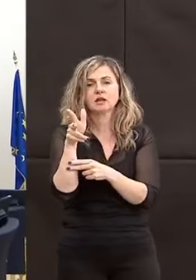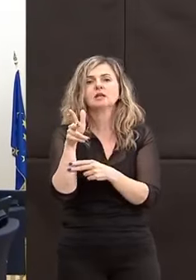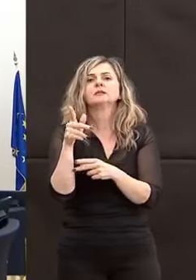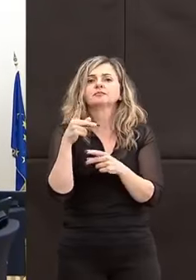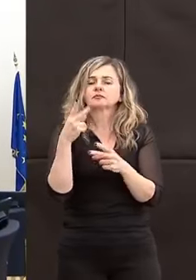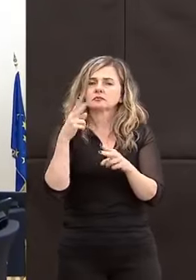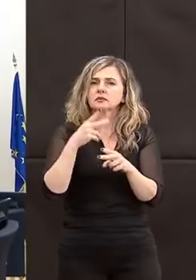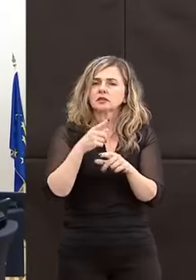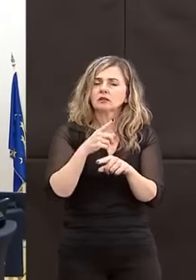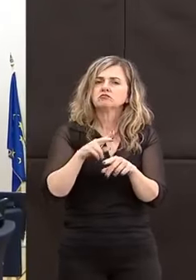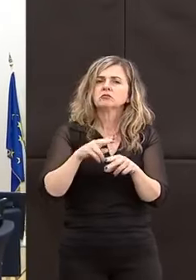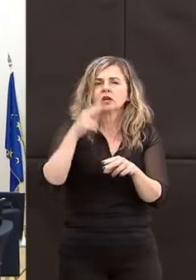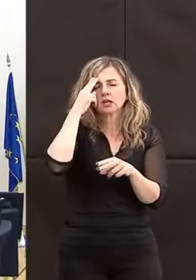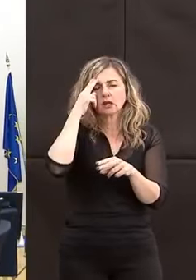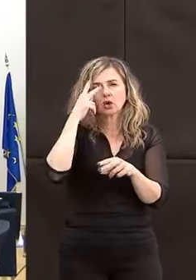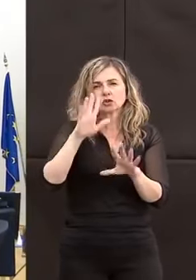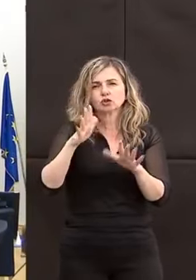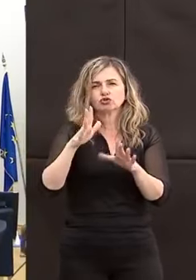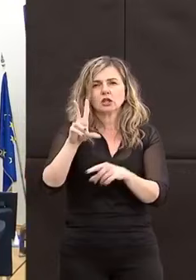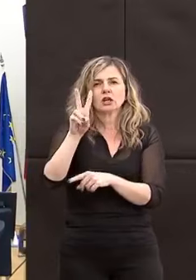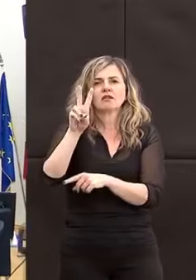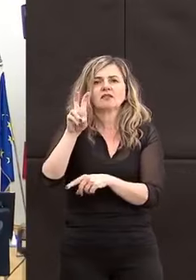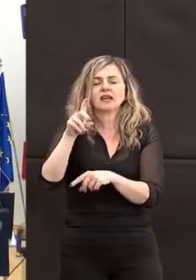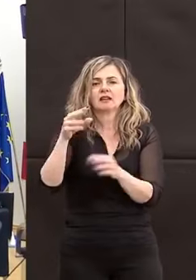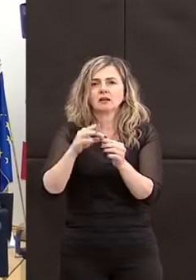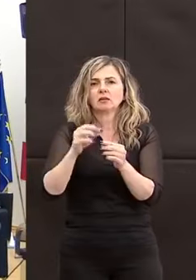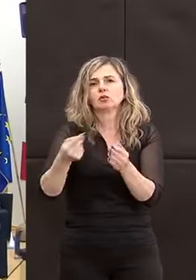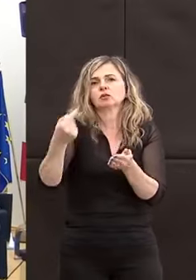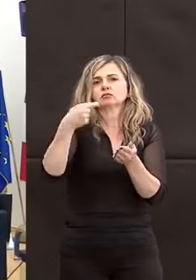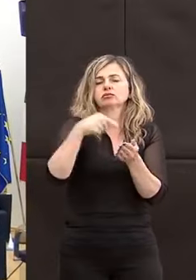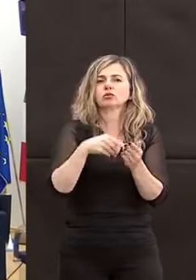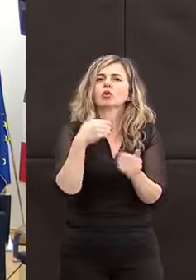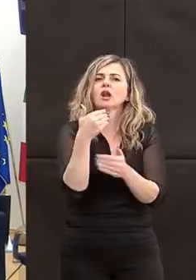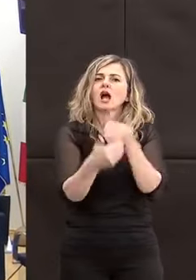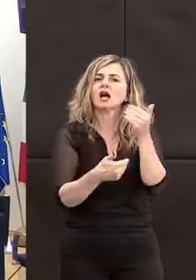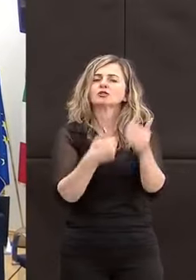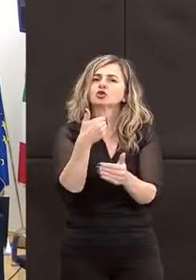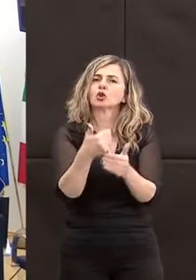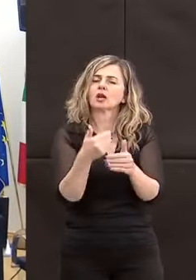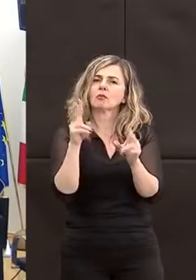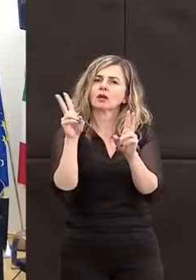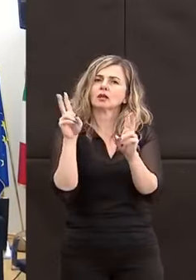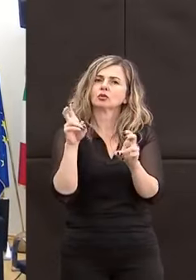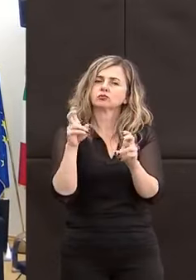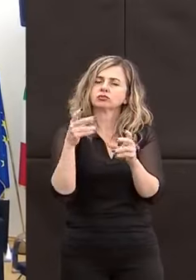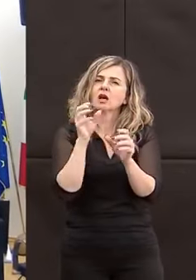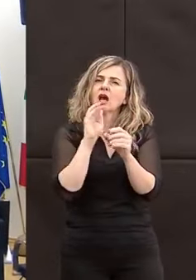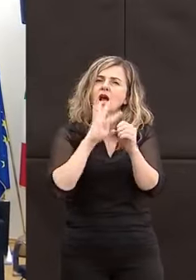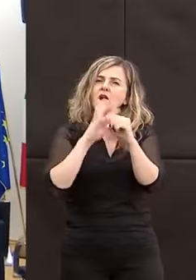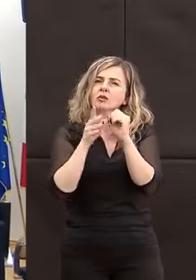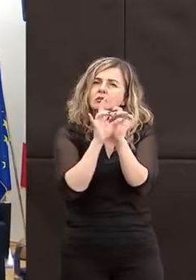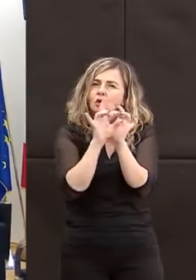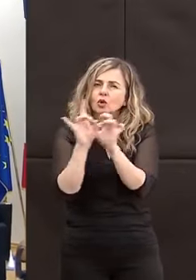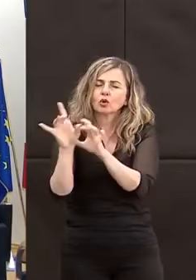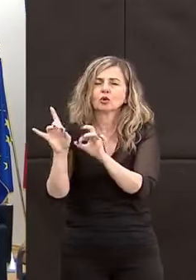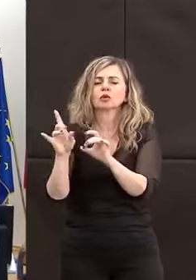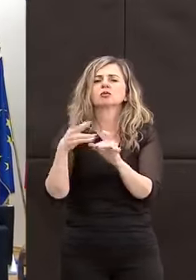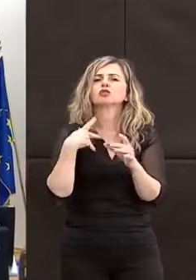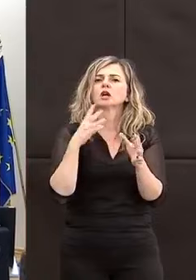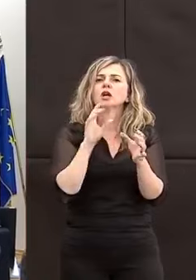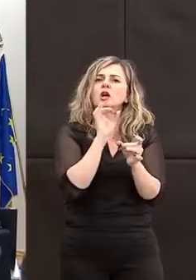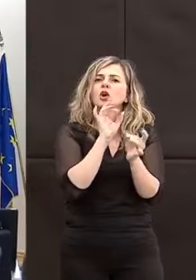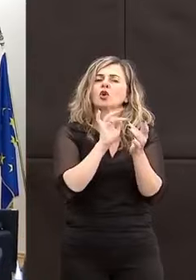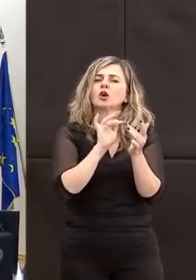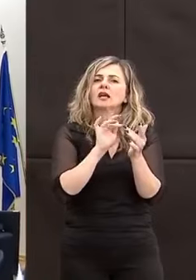che tra circa venti minuti ci ritroveremo per dare gli aggiornamenti sulla questione epidemiologica ci collegheremo anche con il